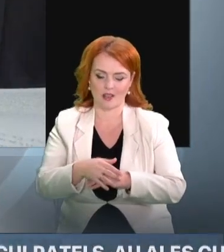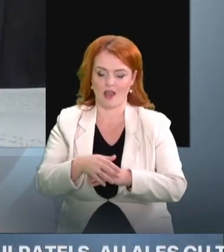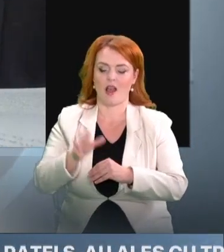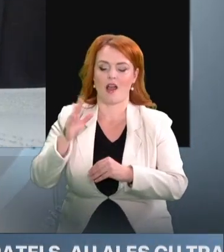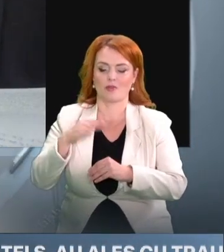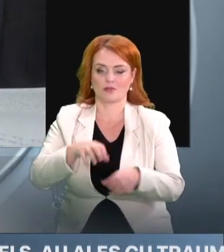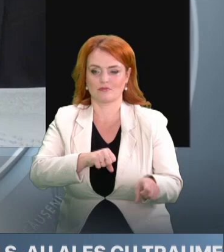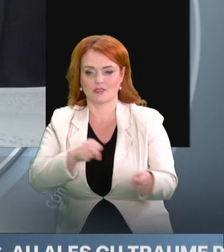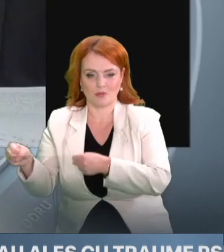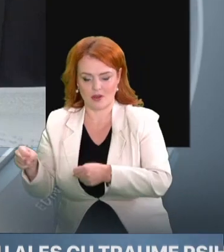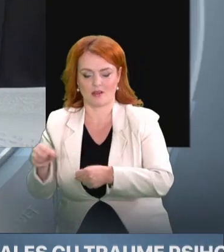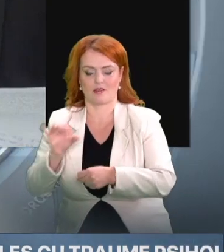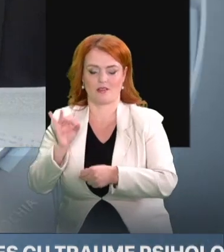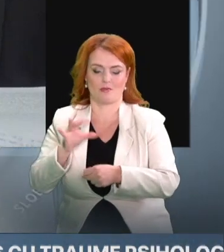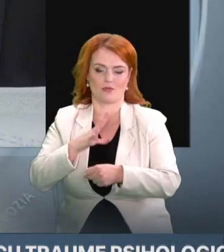acest răguleț.